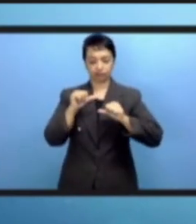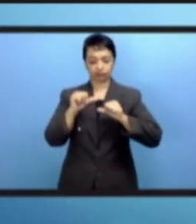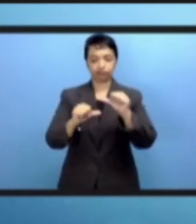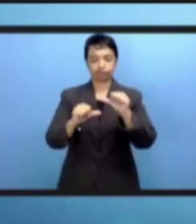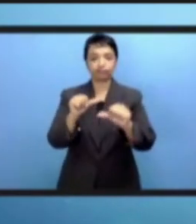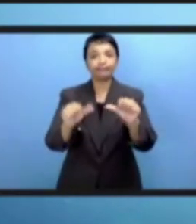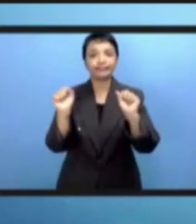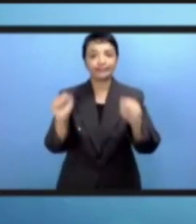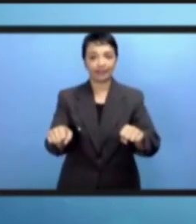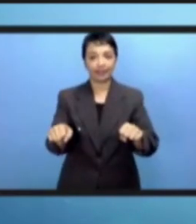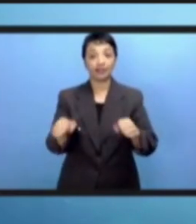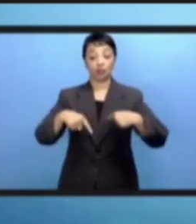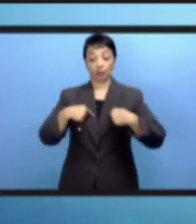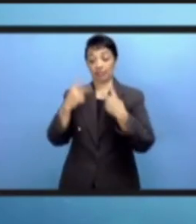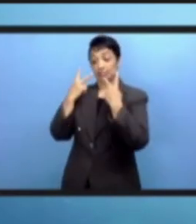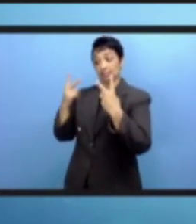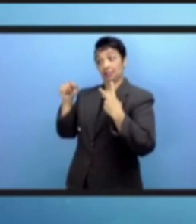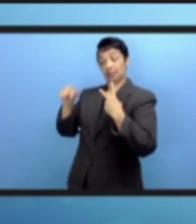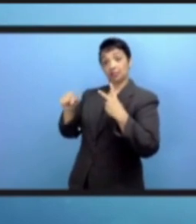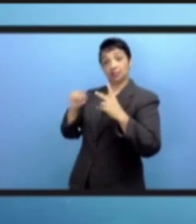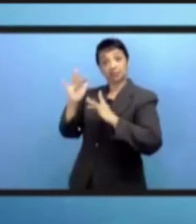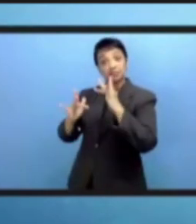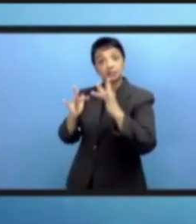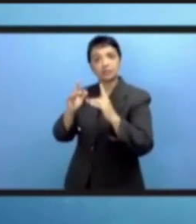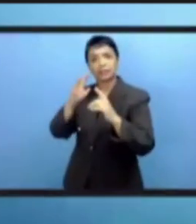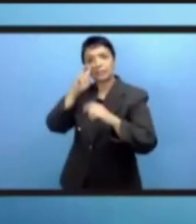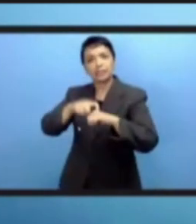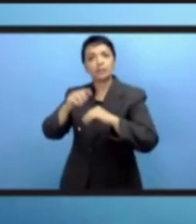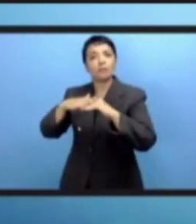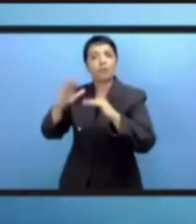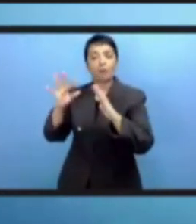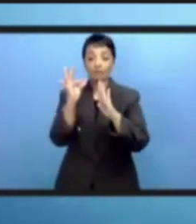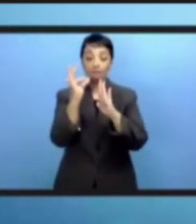чтобы отставание было нагнано.